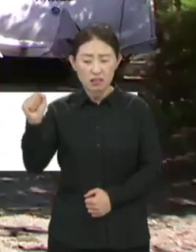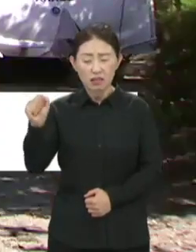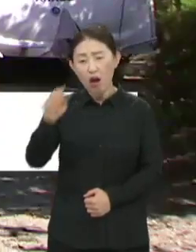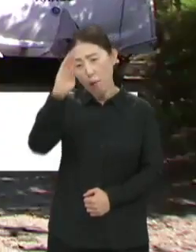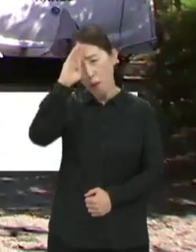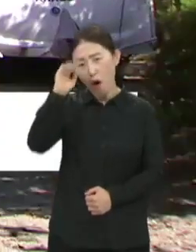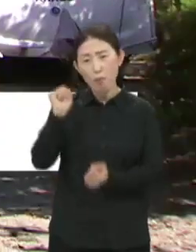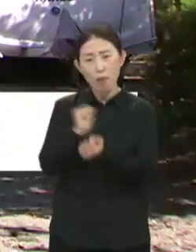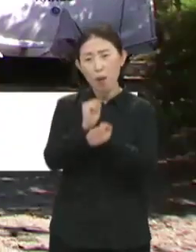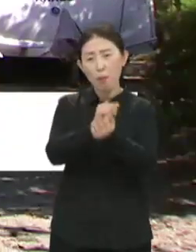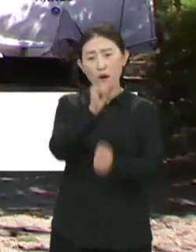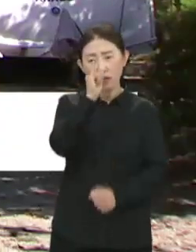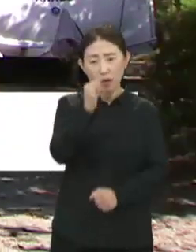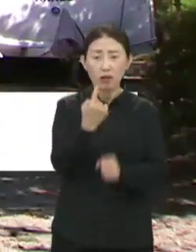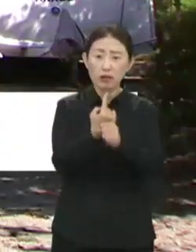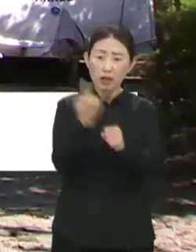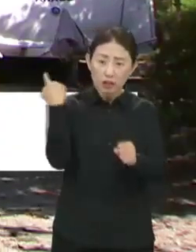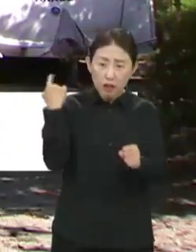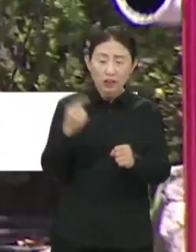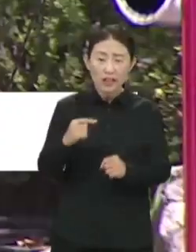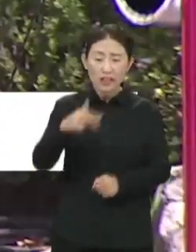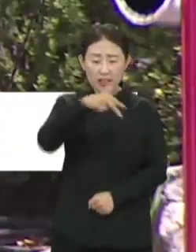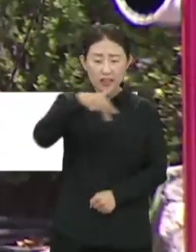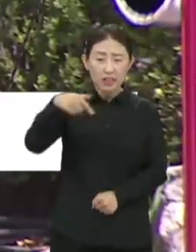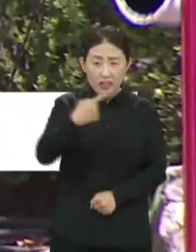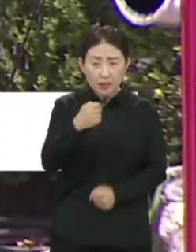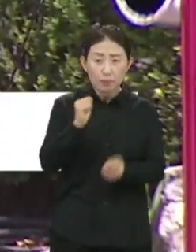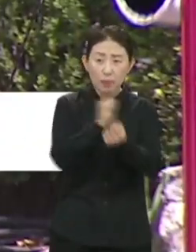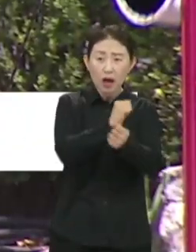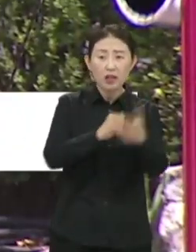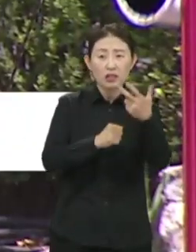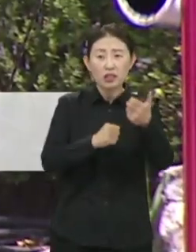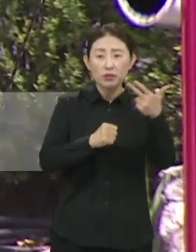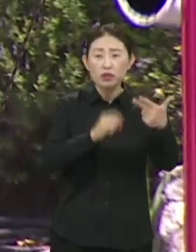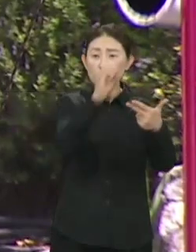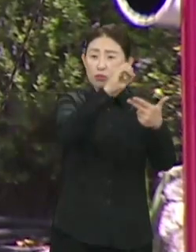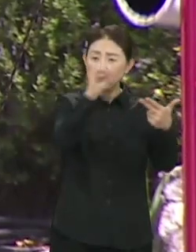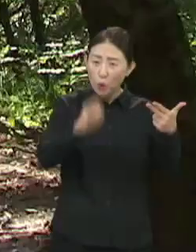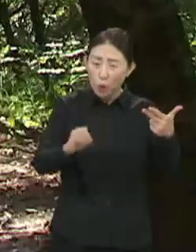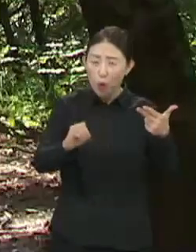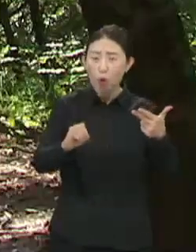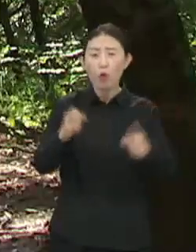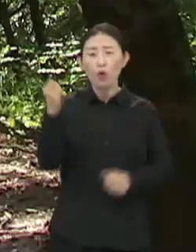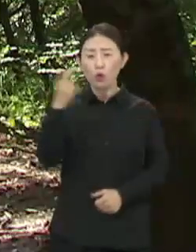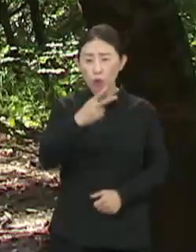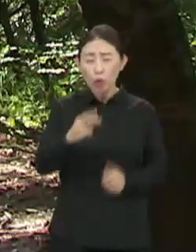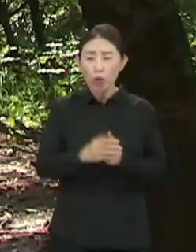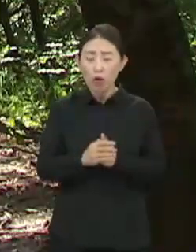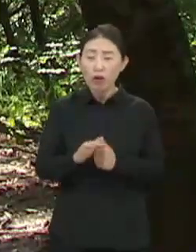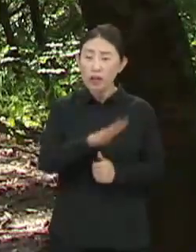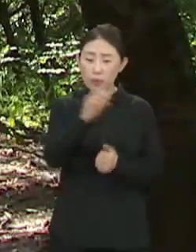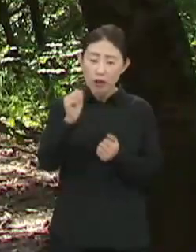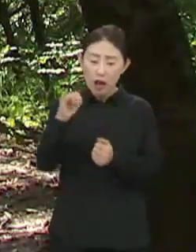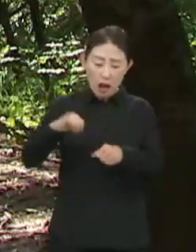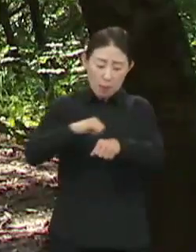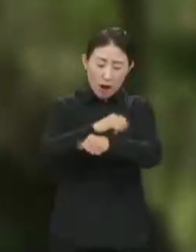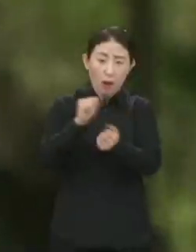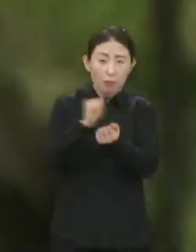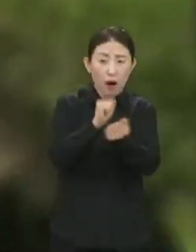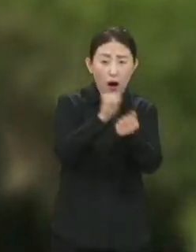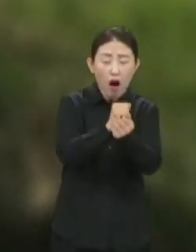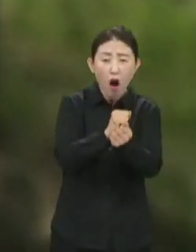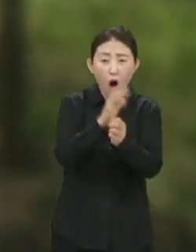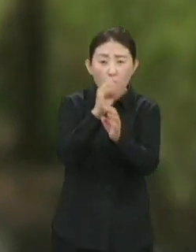지난해 쯔쯔가무시병 환자 77%와 중증열성 혈소판 감소 증후군 환자 절반 가까이가 9월에서